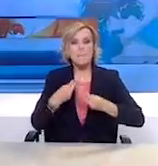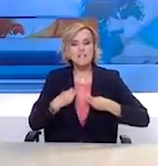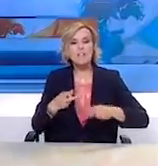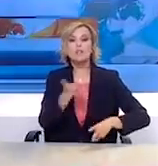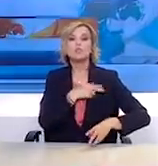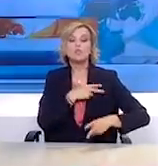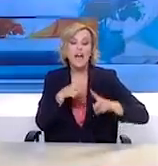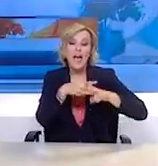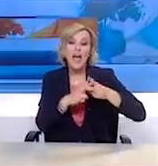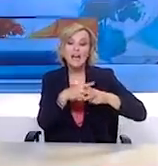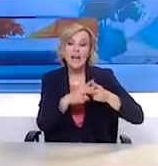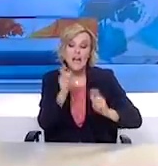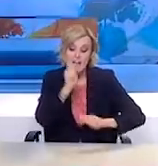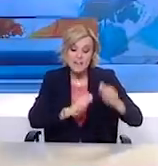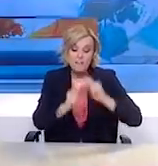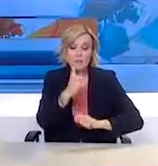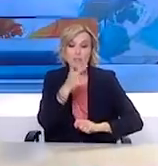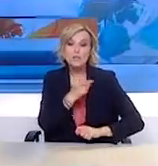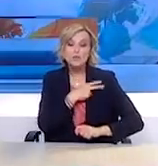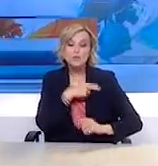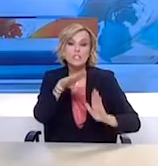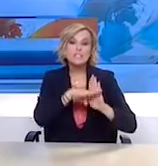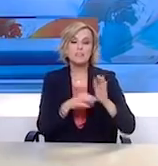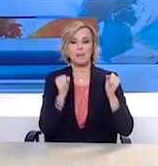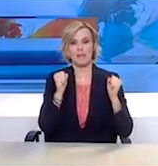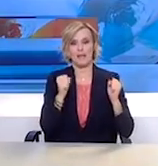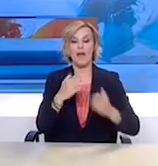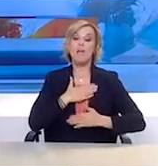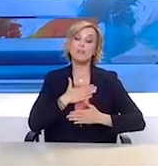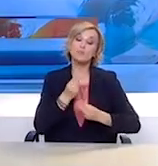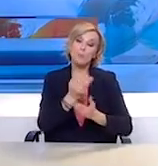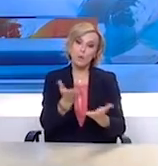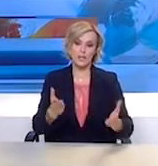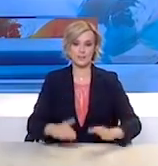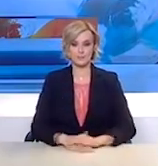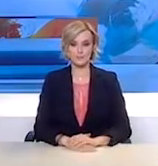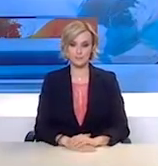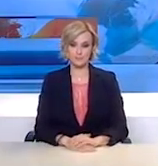το σύστημα υγείας το οποίο θέλουμε να έχουμε. Σας ευχαριστούμε πολύ.